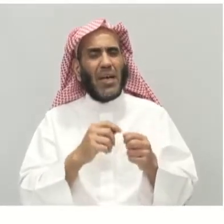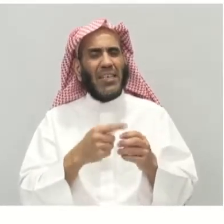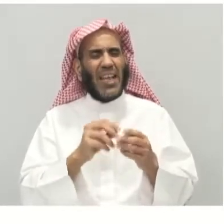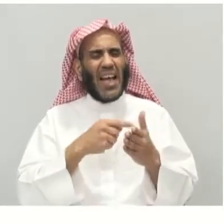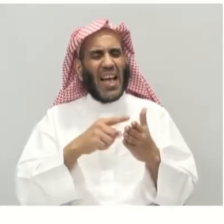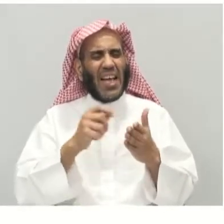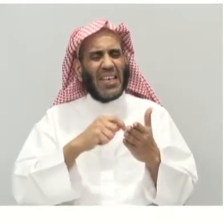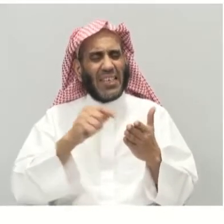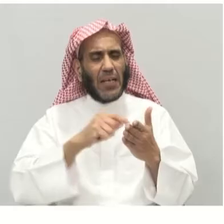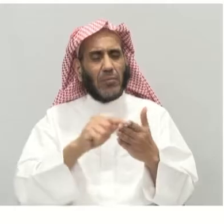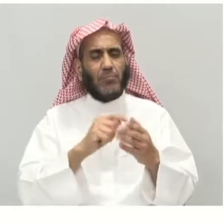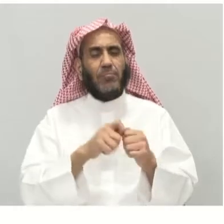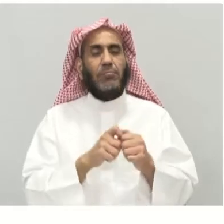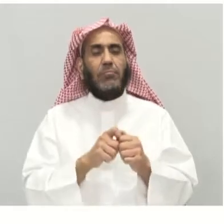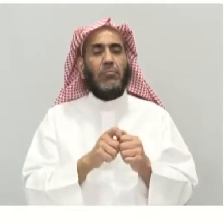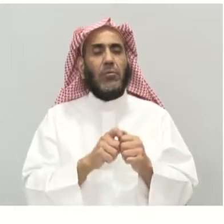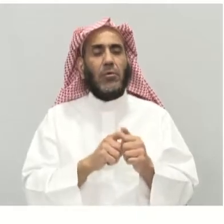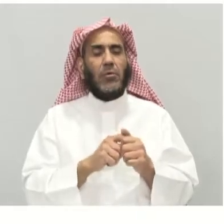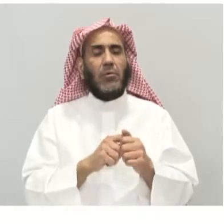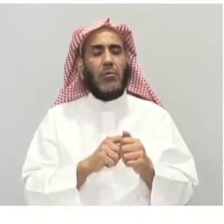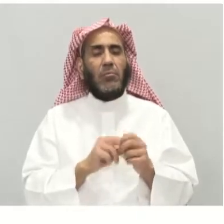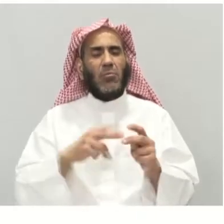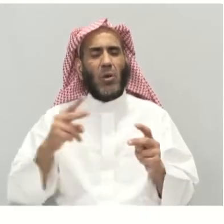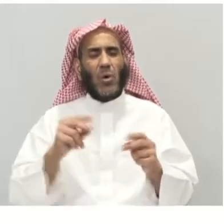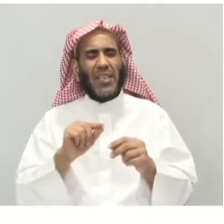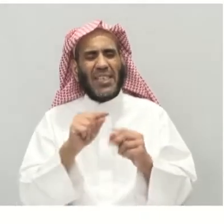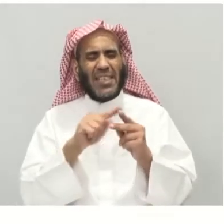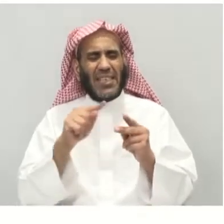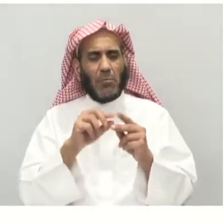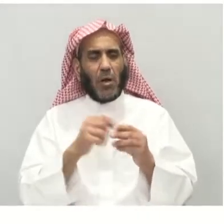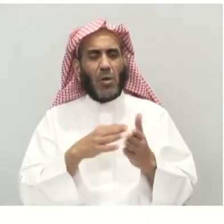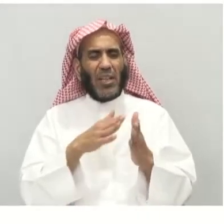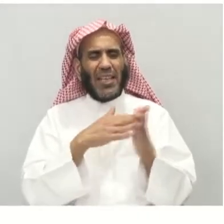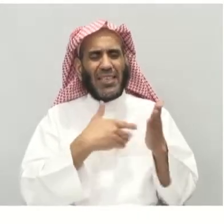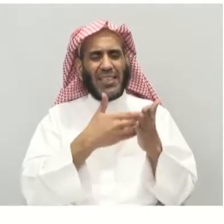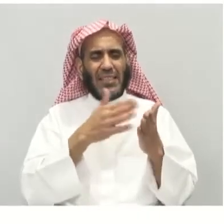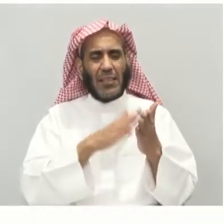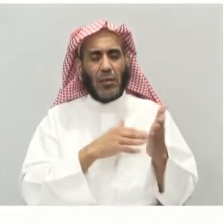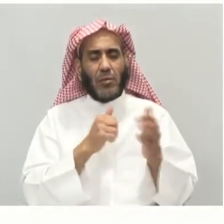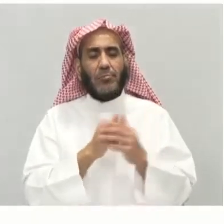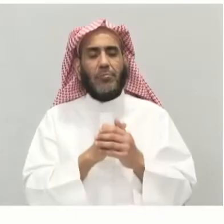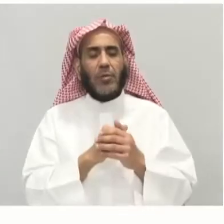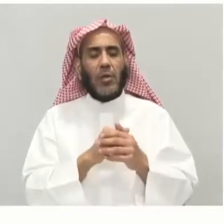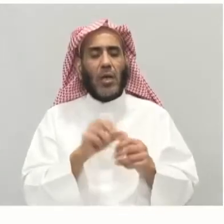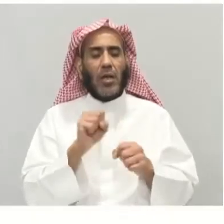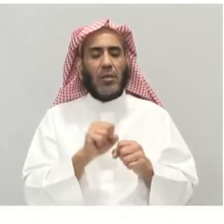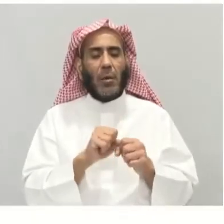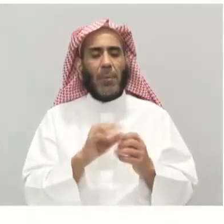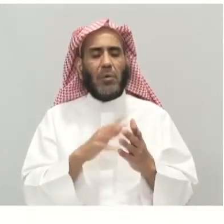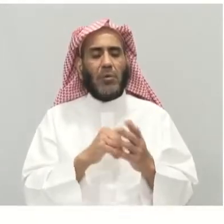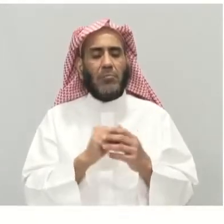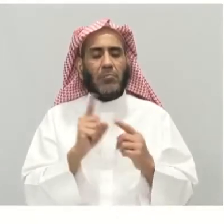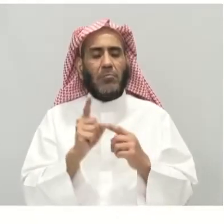الحجم متنوعه متنوعه متنوعه السمكه ثم يطلع السطح باحد الطرق التاليه الخاصه بالبطائرات